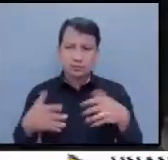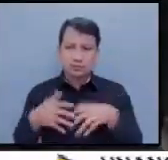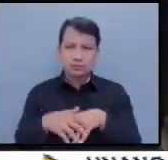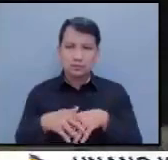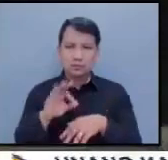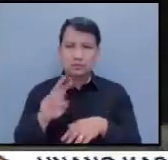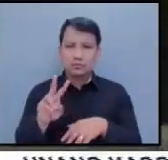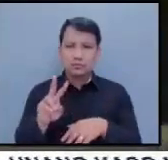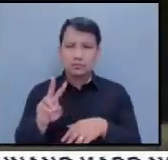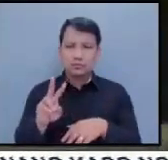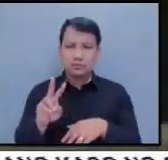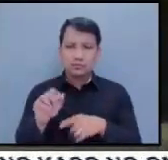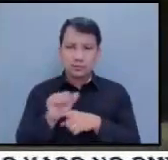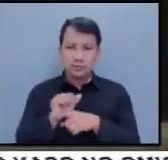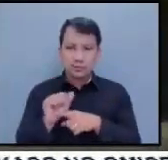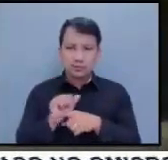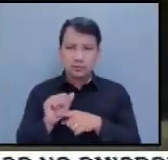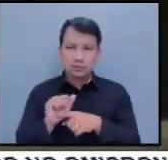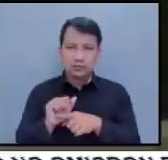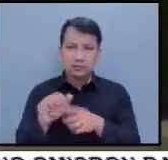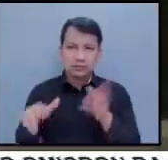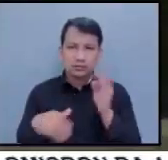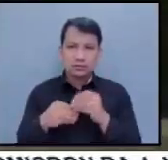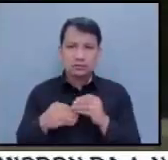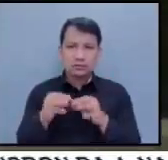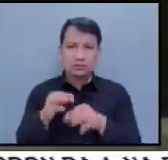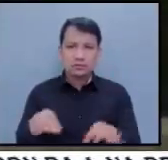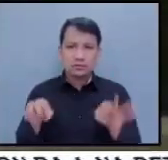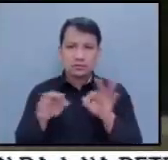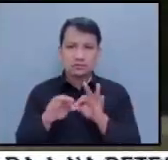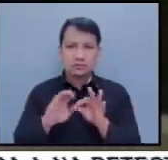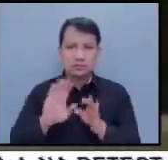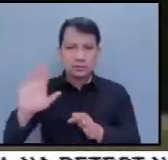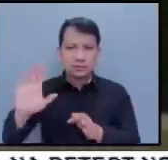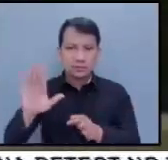mga training ballots na dapat sana'y nasa kustodiya na ng mga